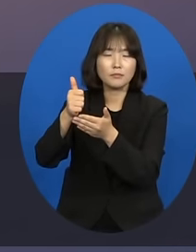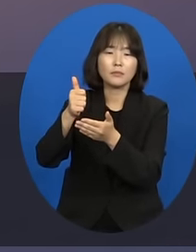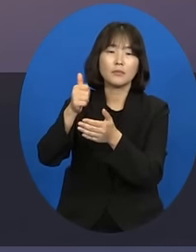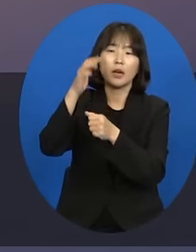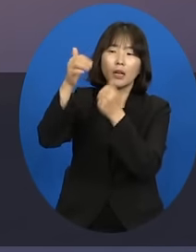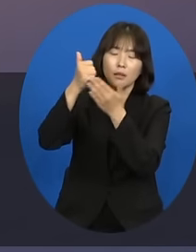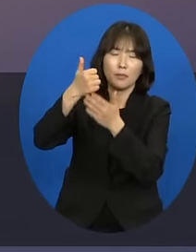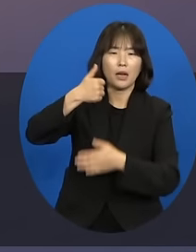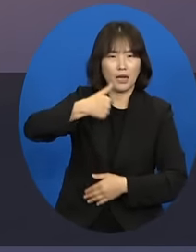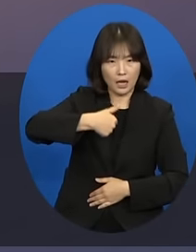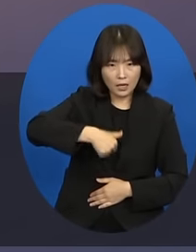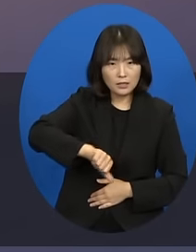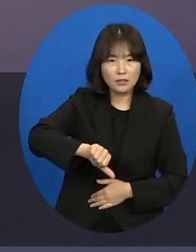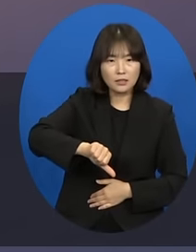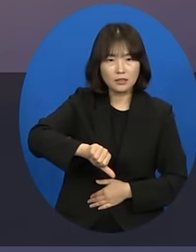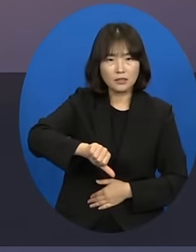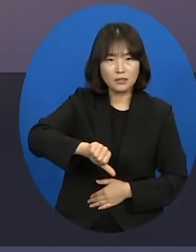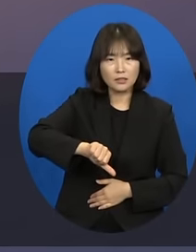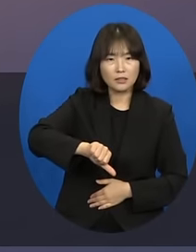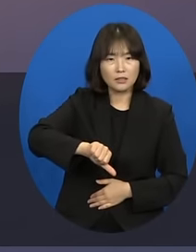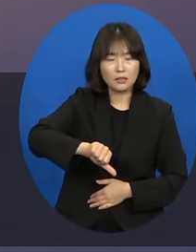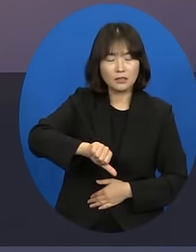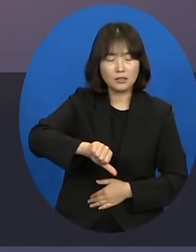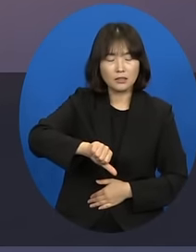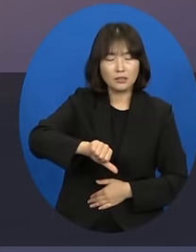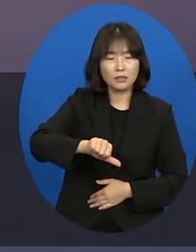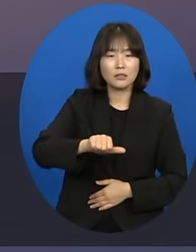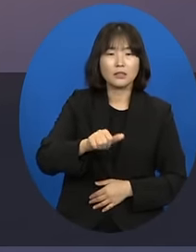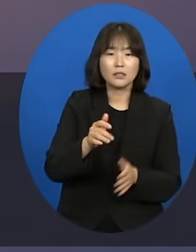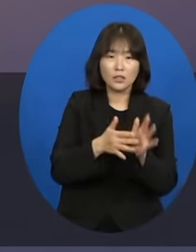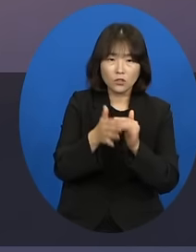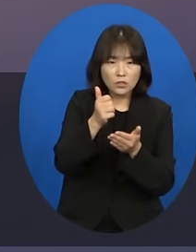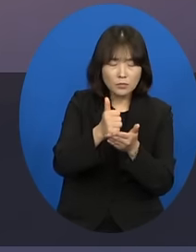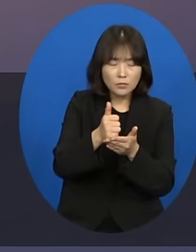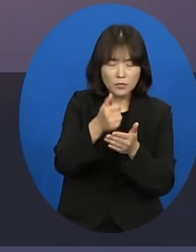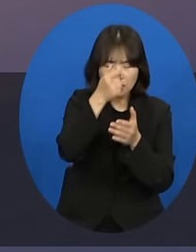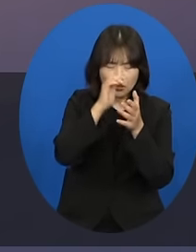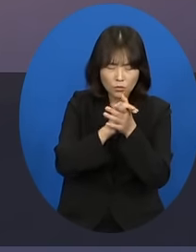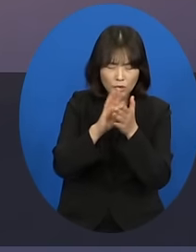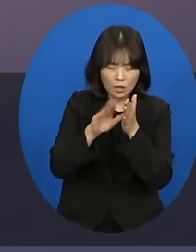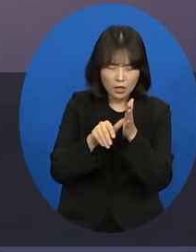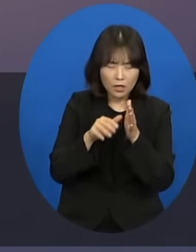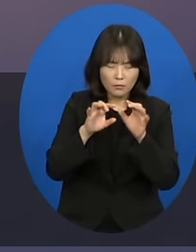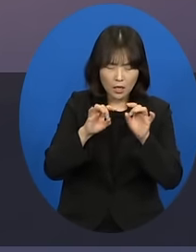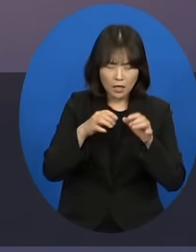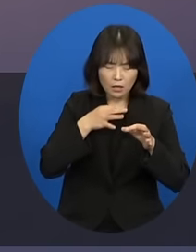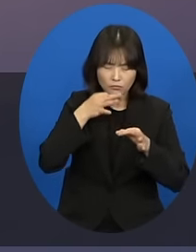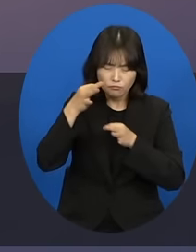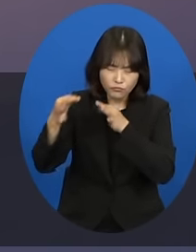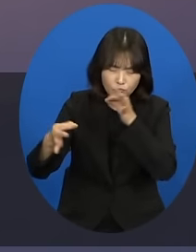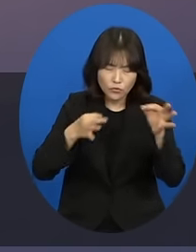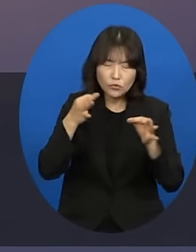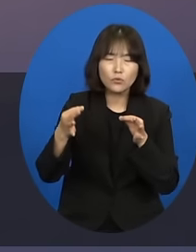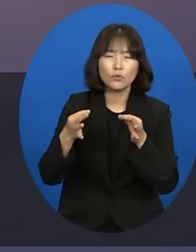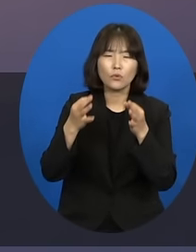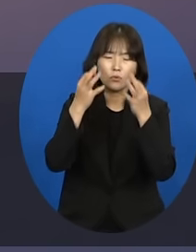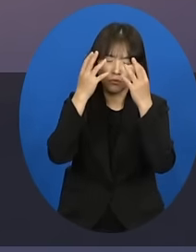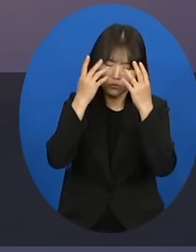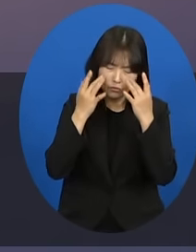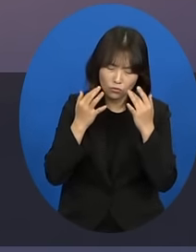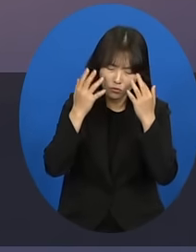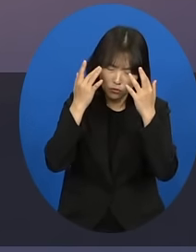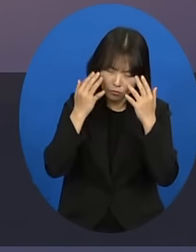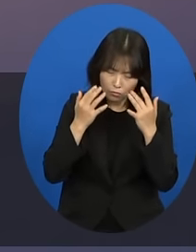하나님이신 예수님께서 기도할 때마다 부르짖으시고 수많은 눈물로 아버지께 나아가시고